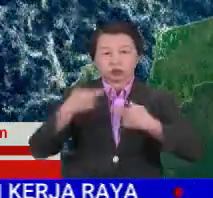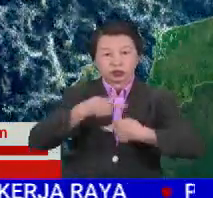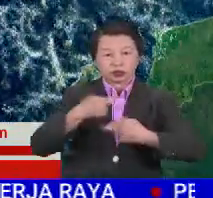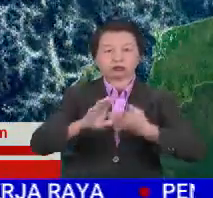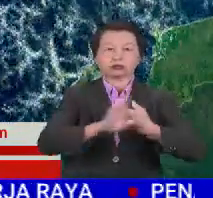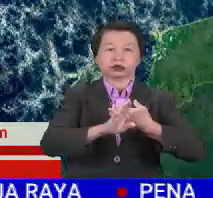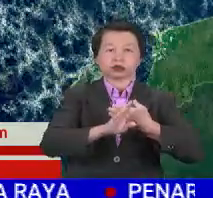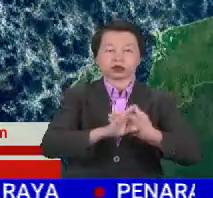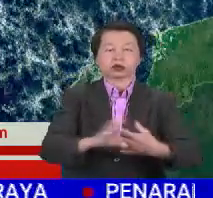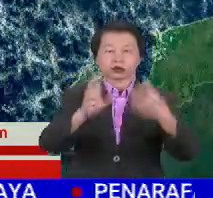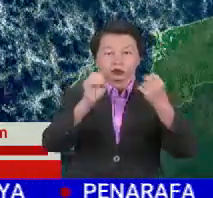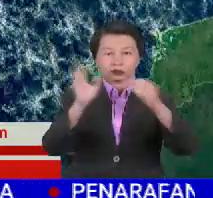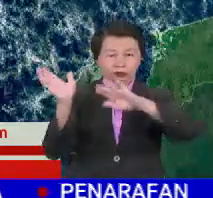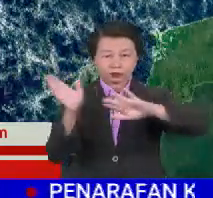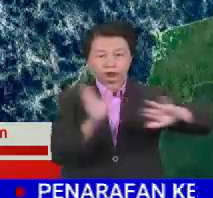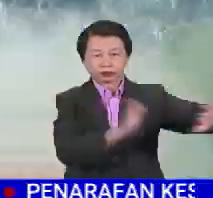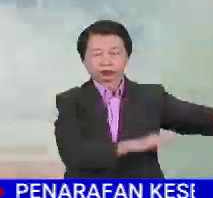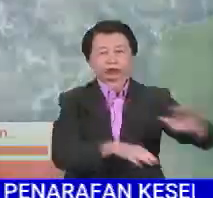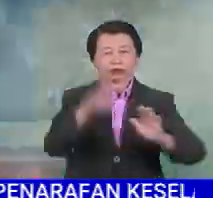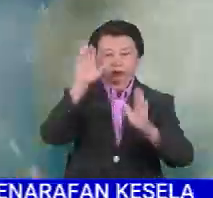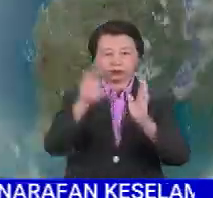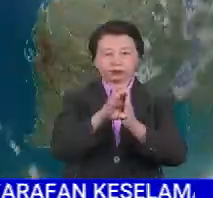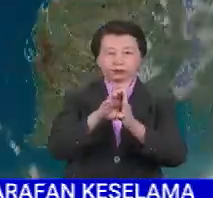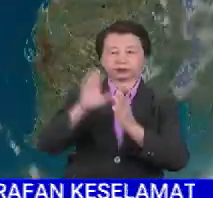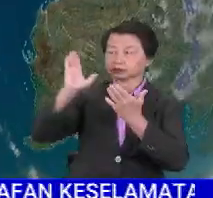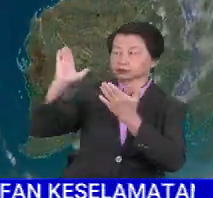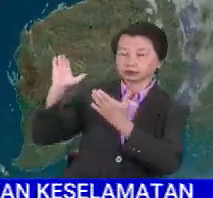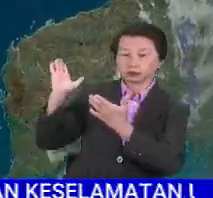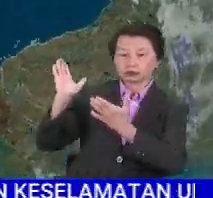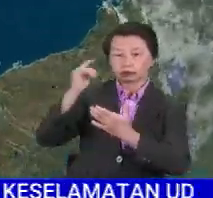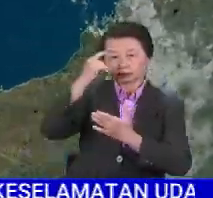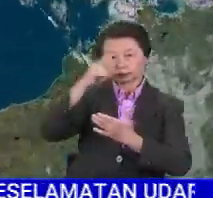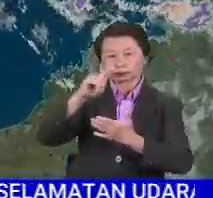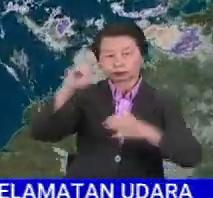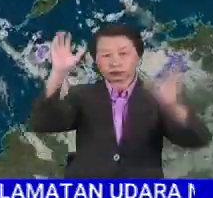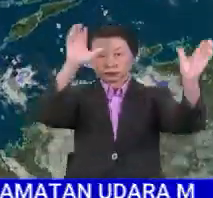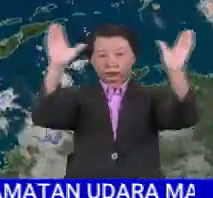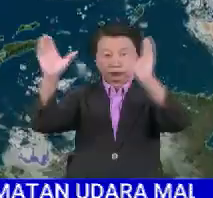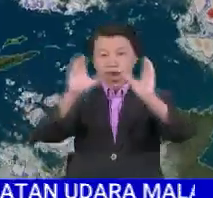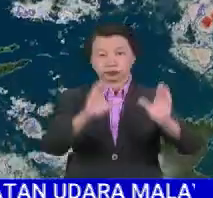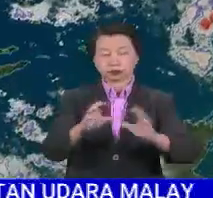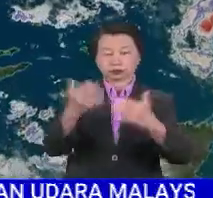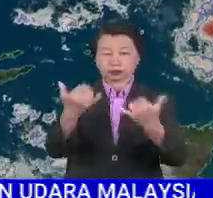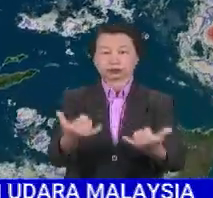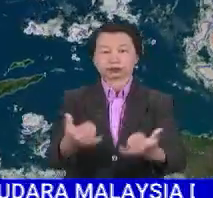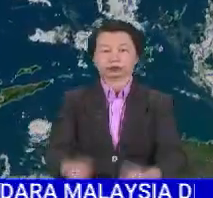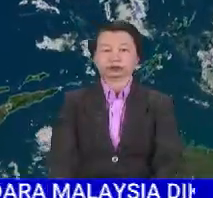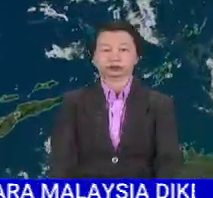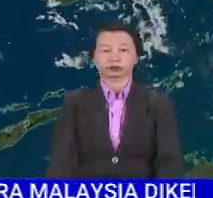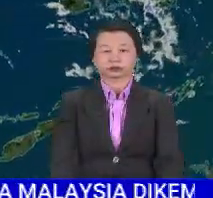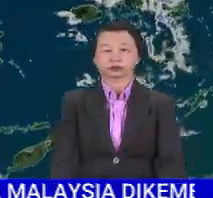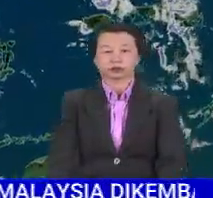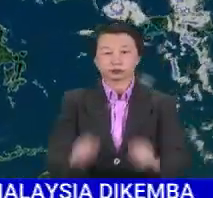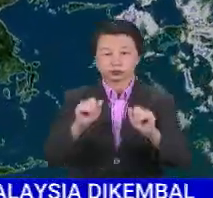rekreasi laut. Baiklah, kita beralih kepada paparan imej satelit bagi tinjauan cuaca yang terkini.